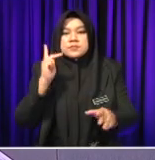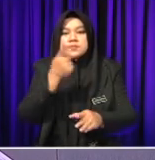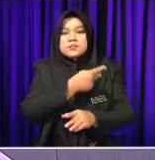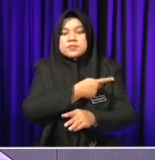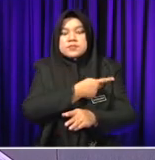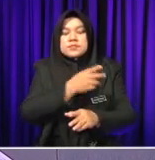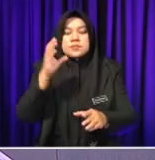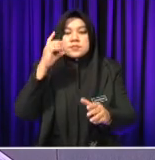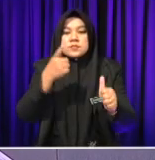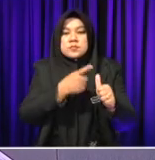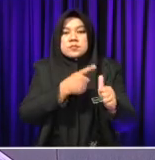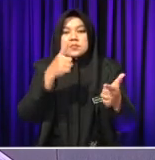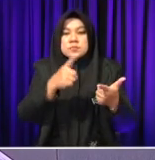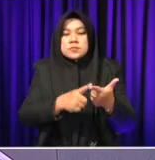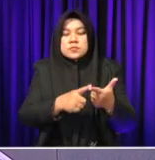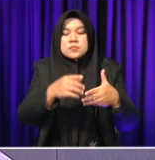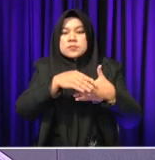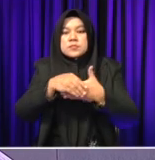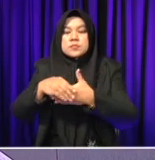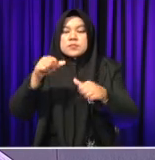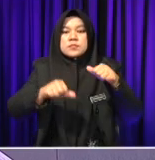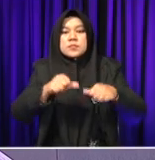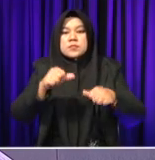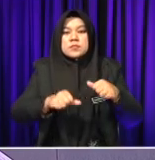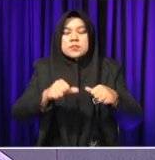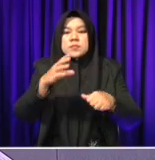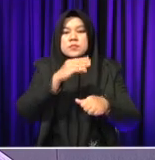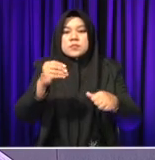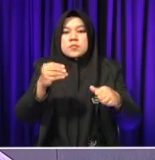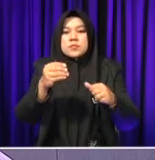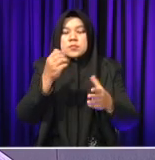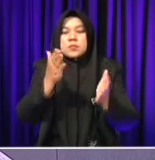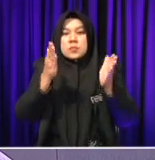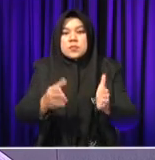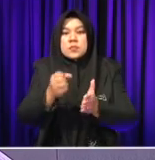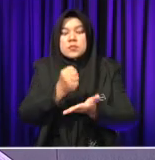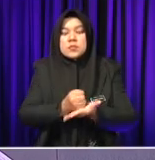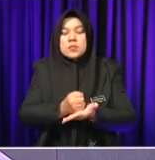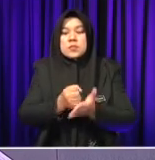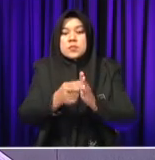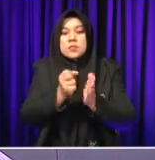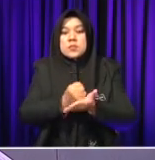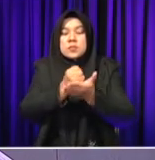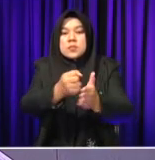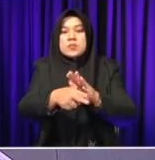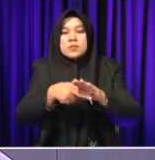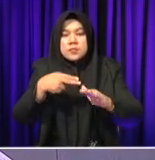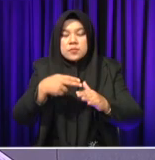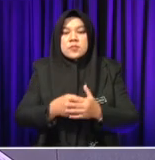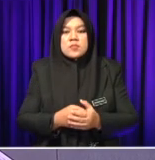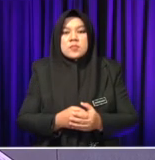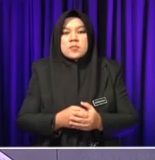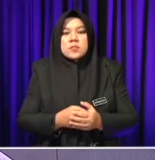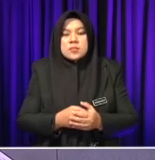satu persatu antaranya pemimpin yang adil dan orang yang sembunyikan sedekah jangan tangan kanan masuk duit tangan kiri pegang fon